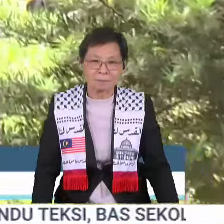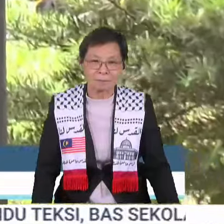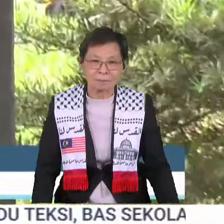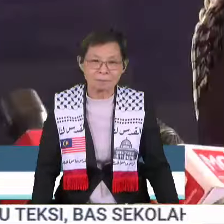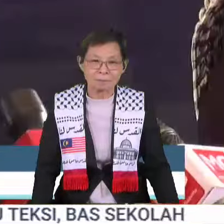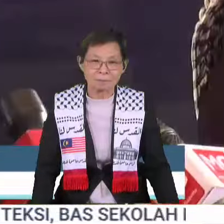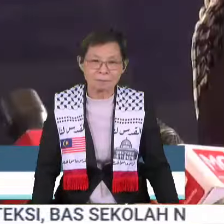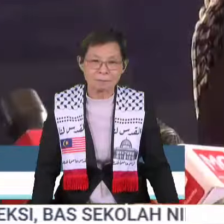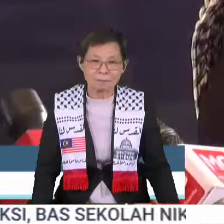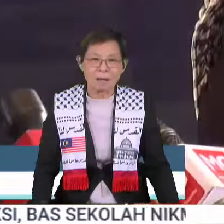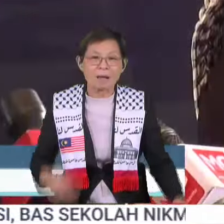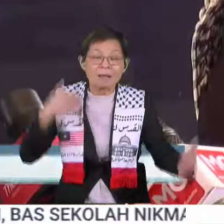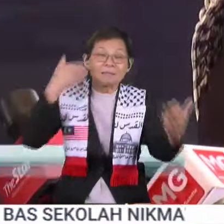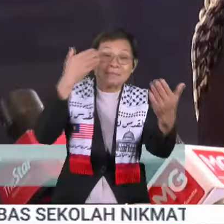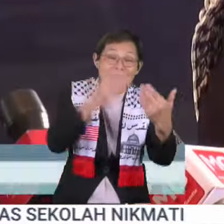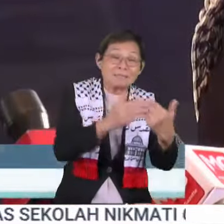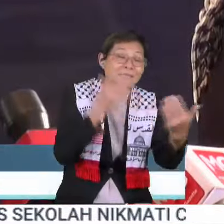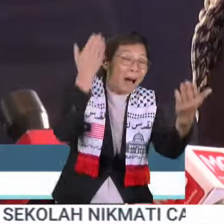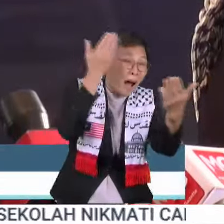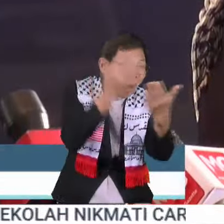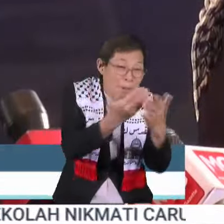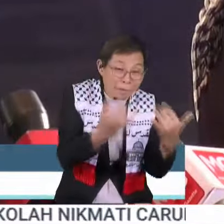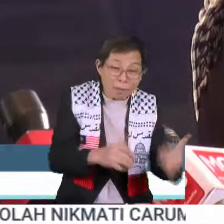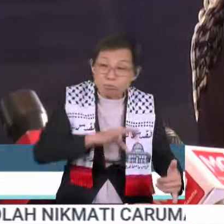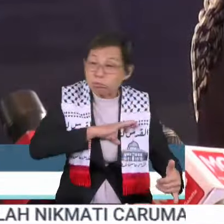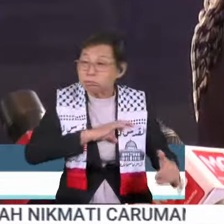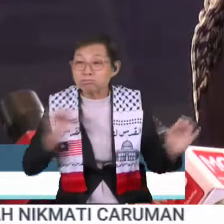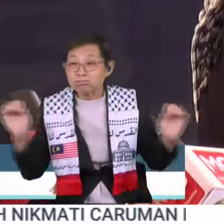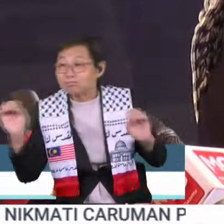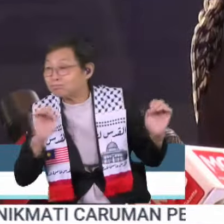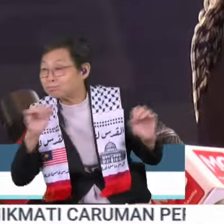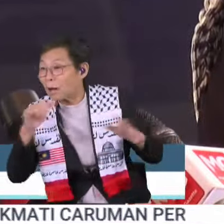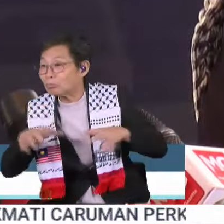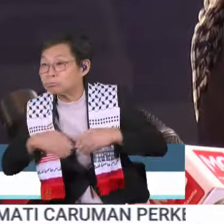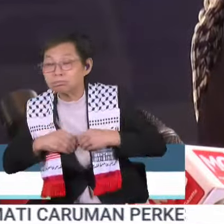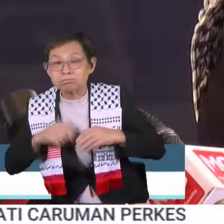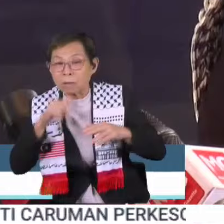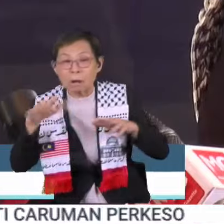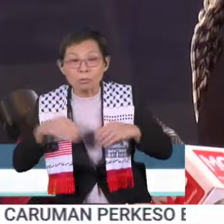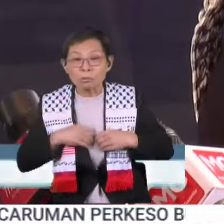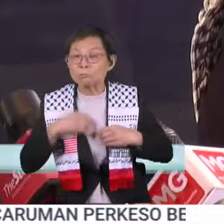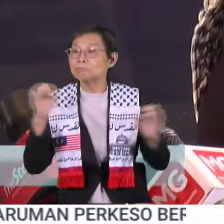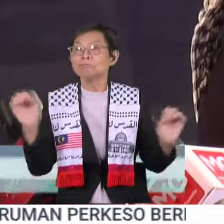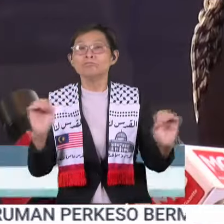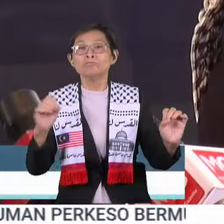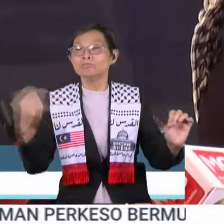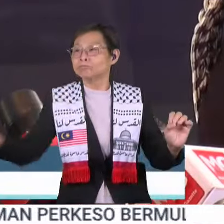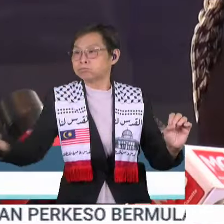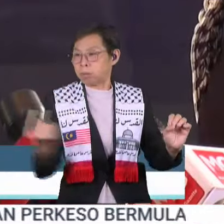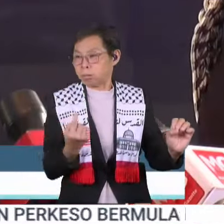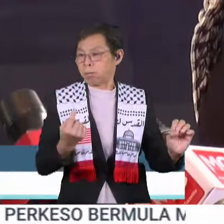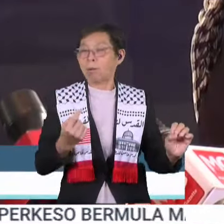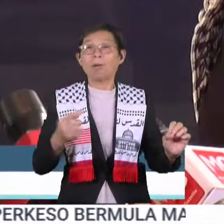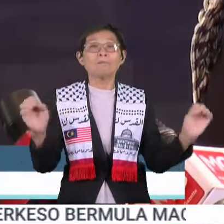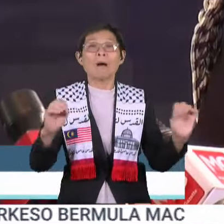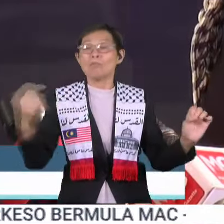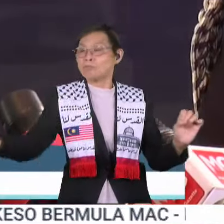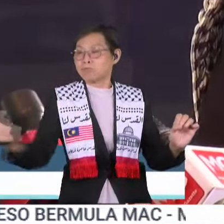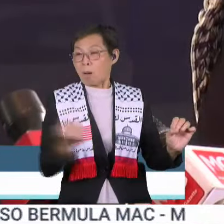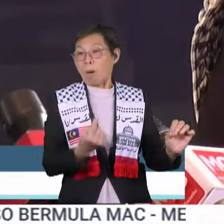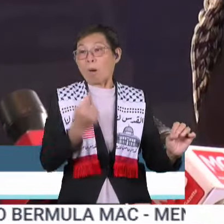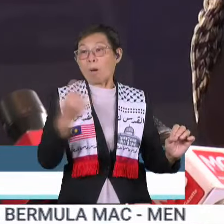baharu sehingga sekarang pihak polis tidak menerima sebarang tak ada siapa-siapa yang tampil ke hadapan